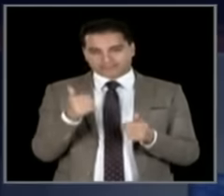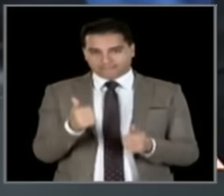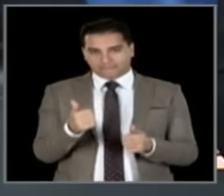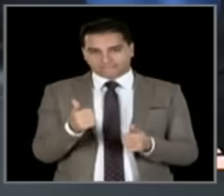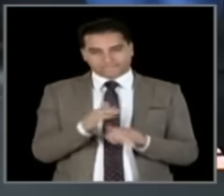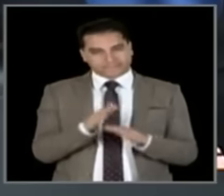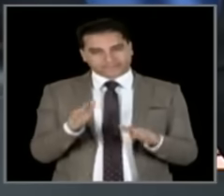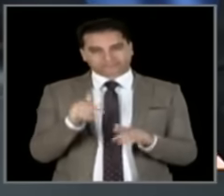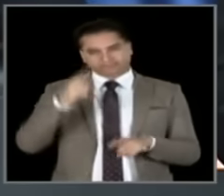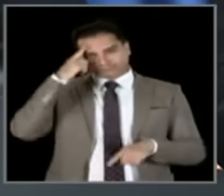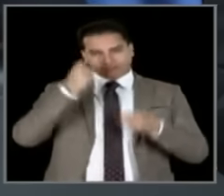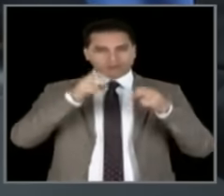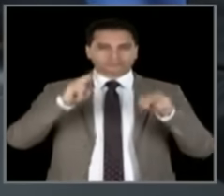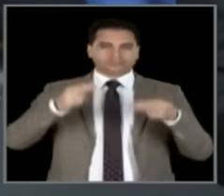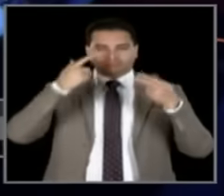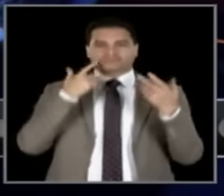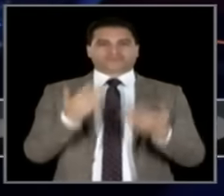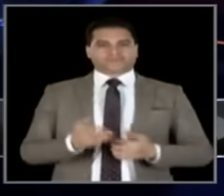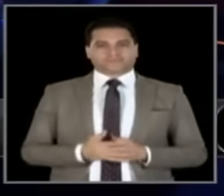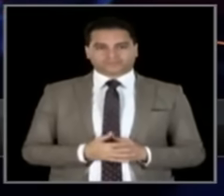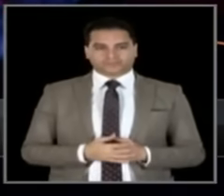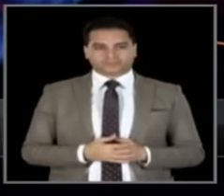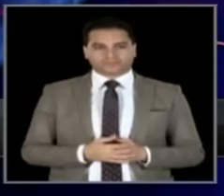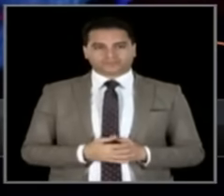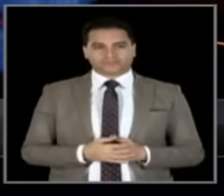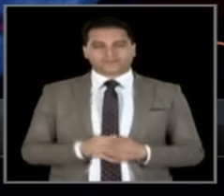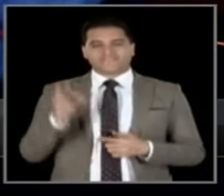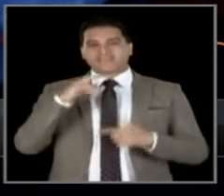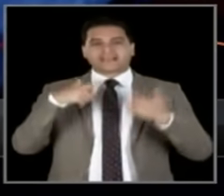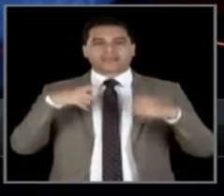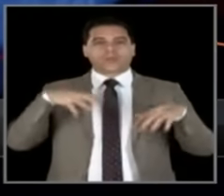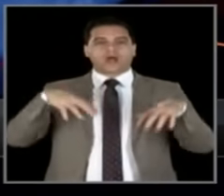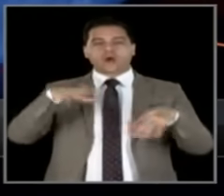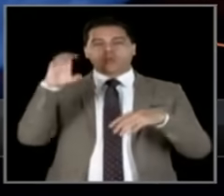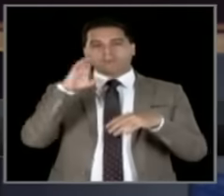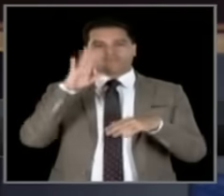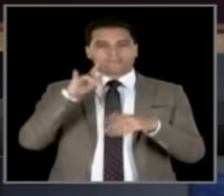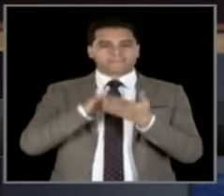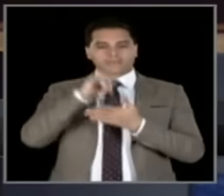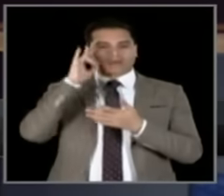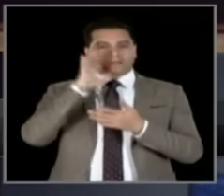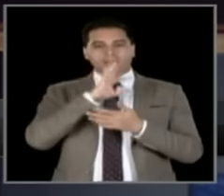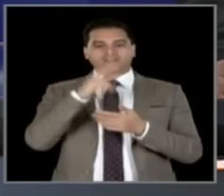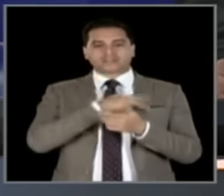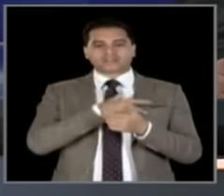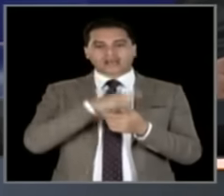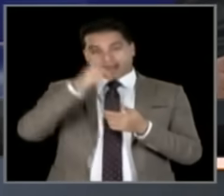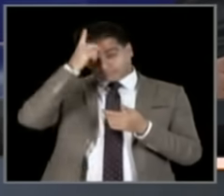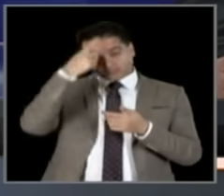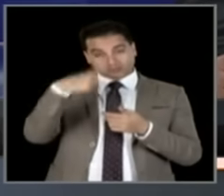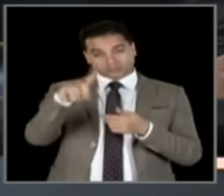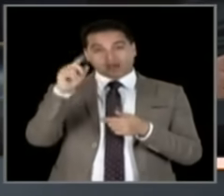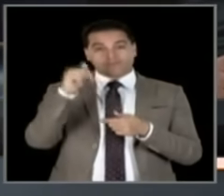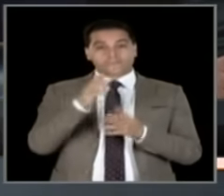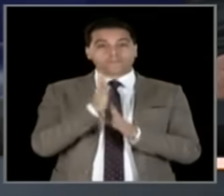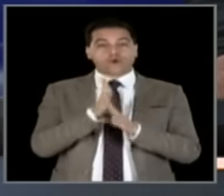مش اكتر. تحت الضغط كاونتر. في اي دوله اوروبيه يقع مطار شتوتغارت؟ المانيا. صح. من